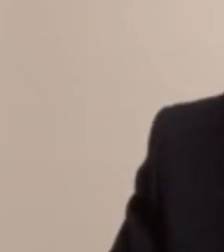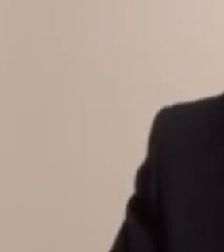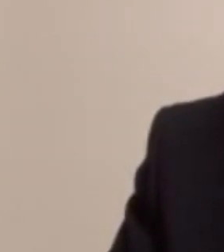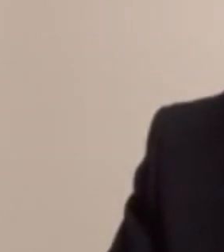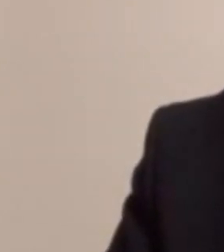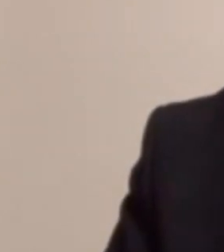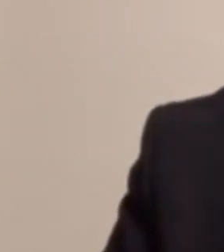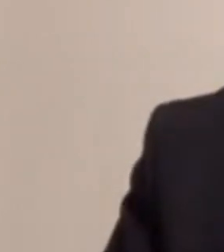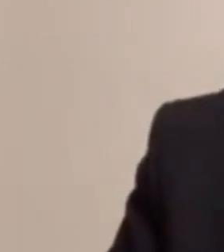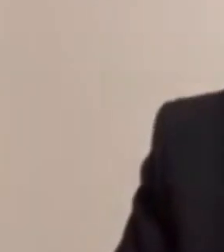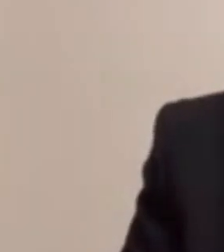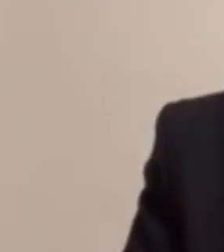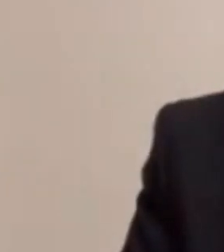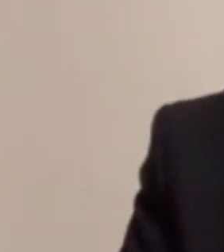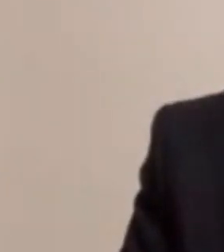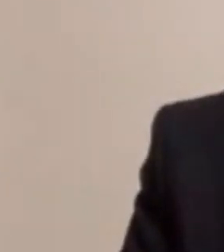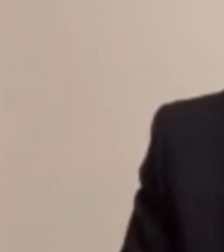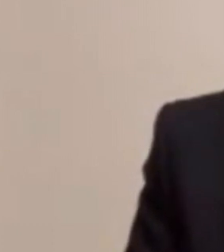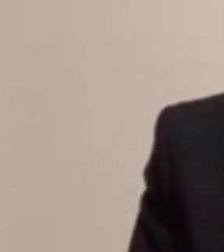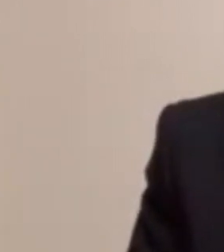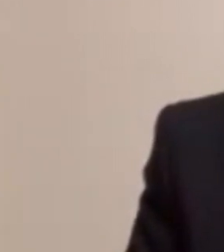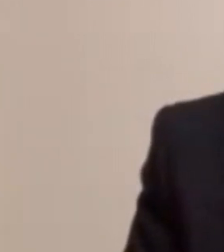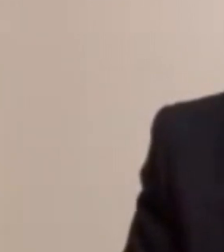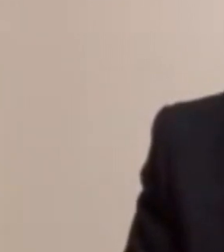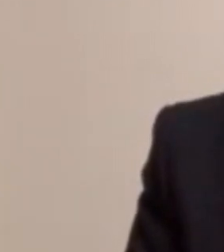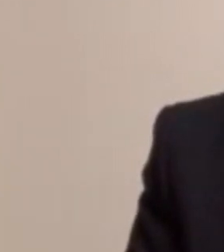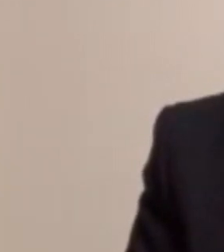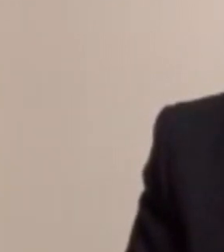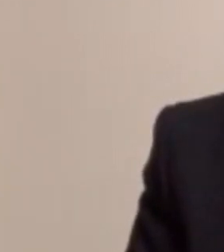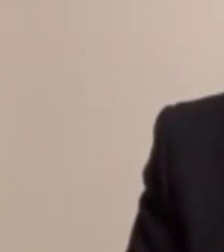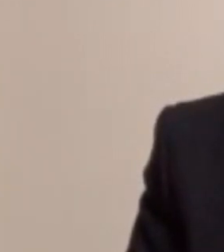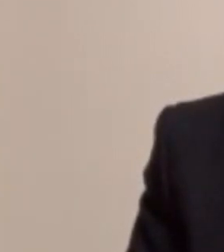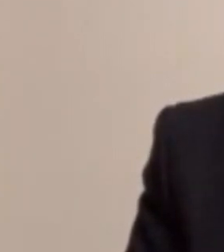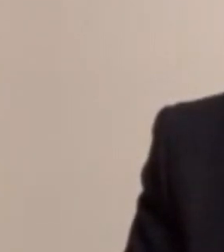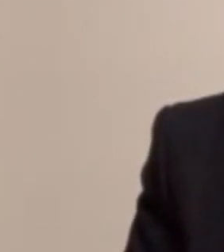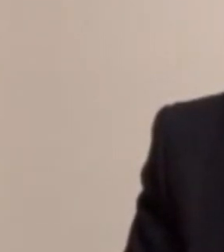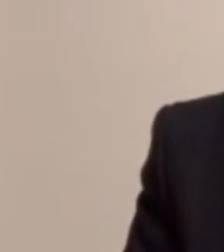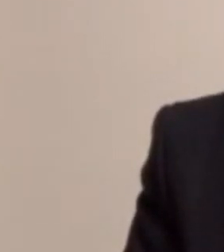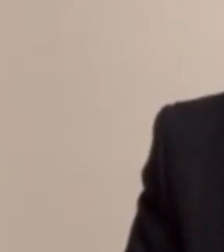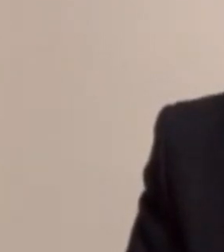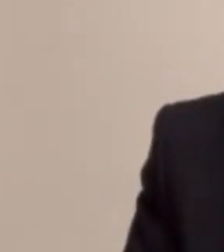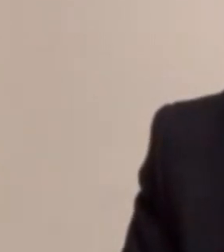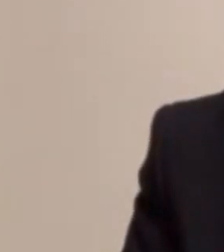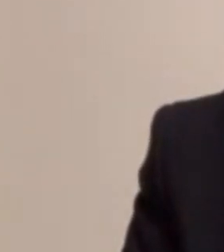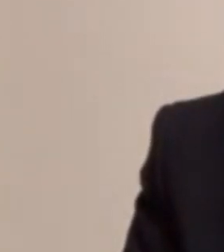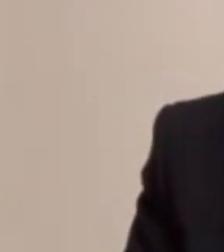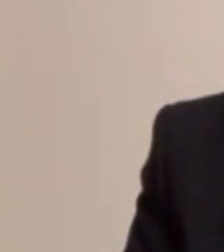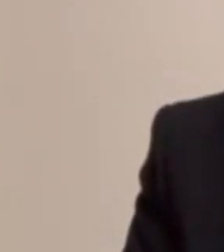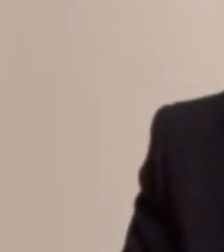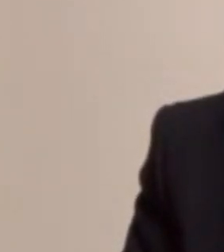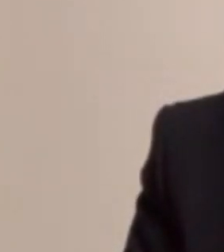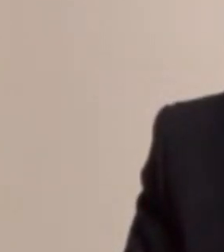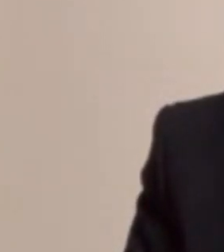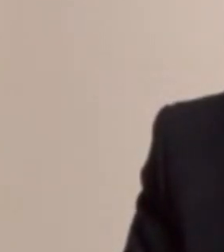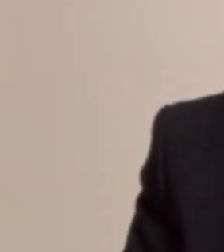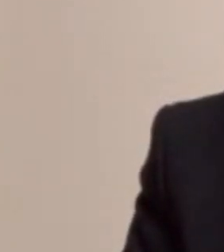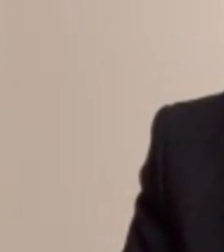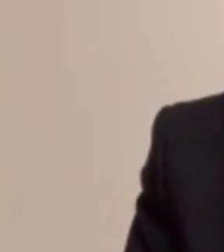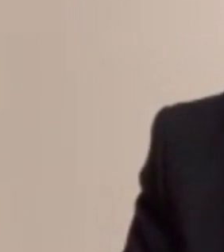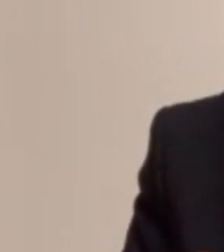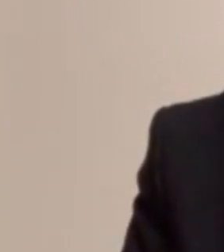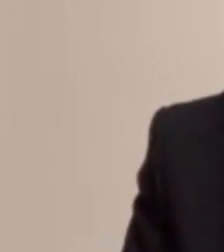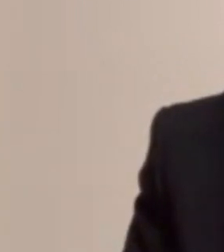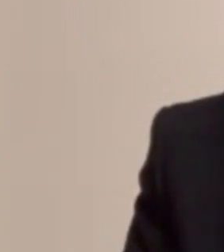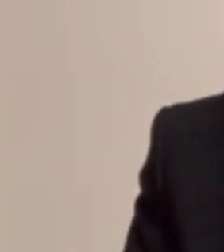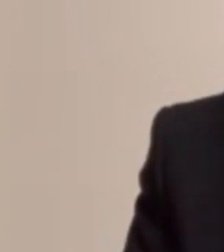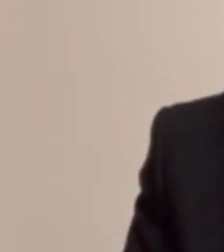تحديدا، علاقتي مع أستاذ هشام ممكن نفرد لها حديث آخر، لأن هي علاقة عميقة جدا